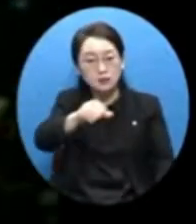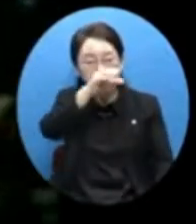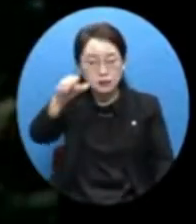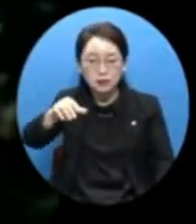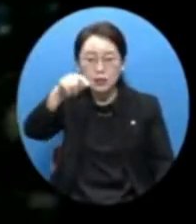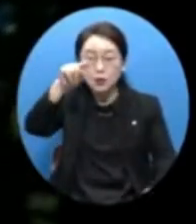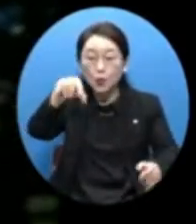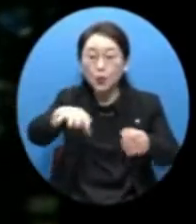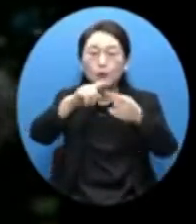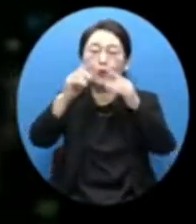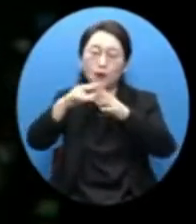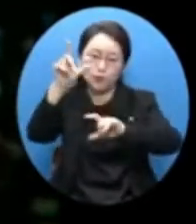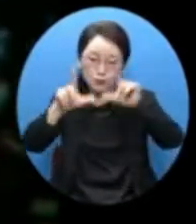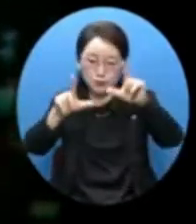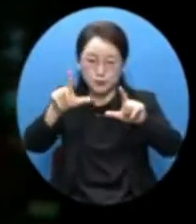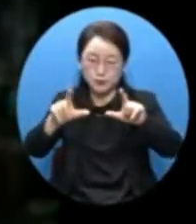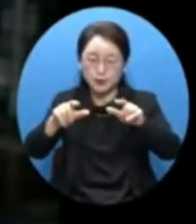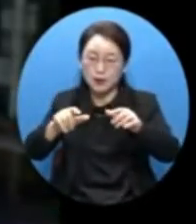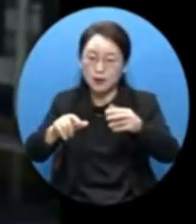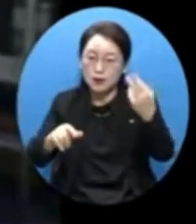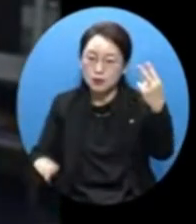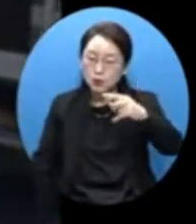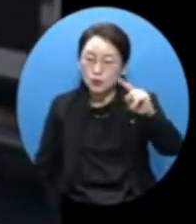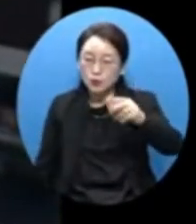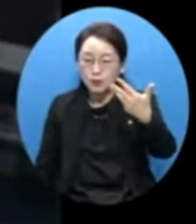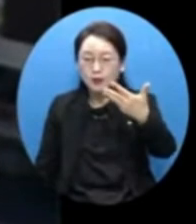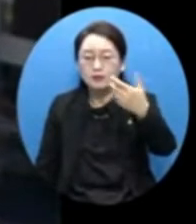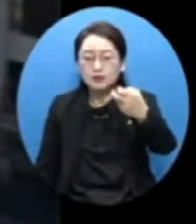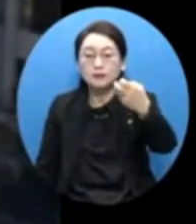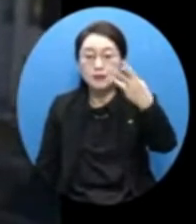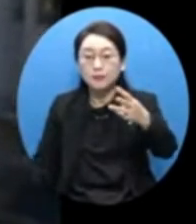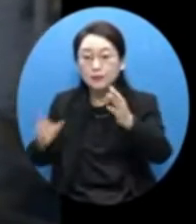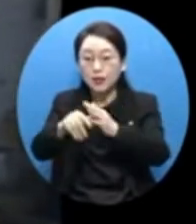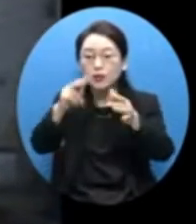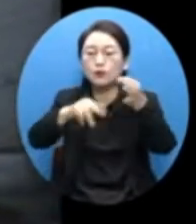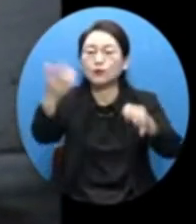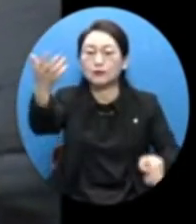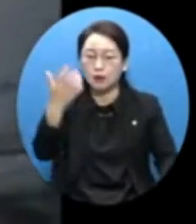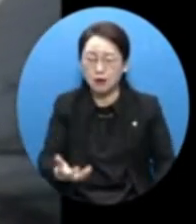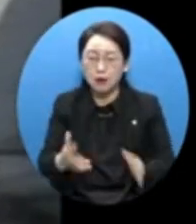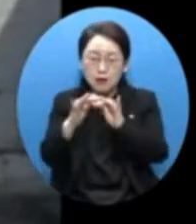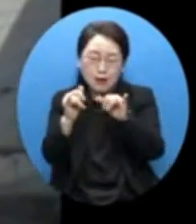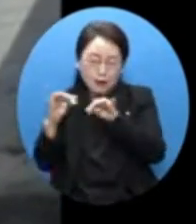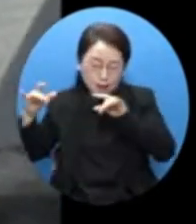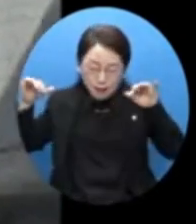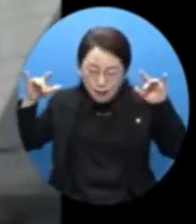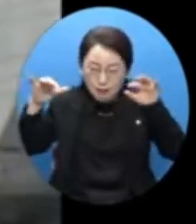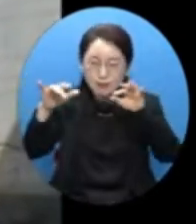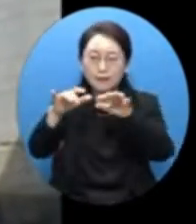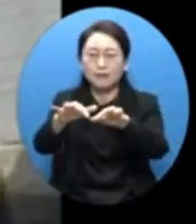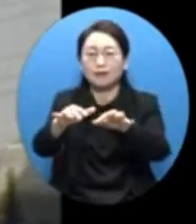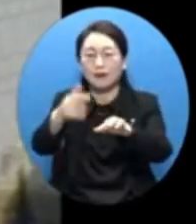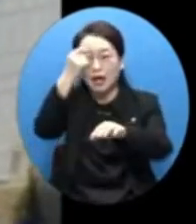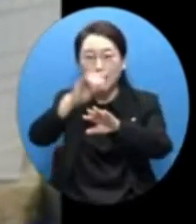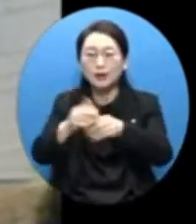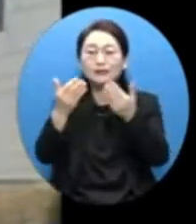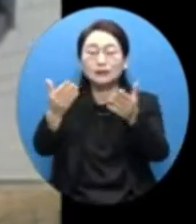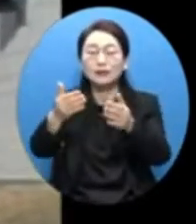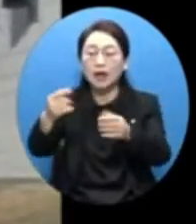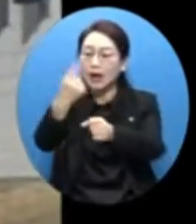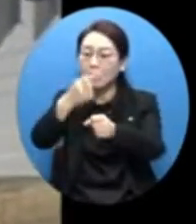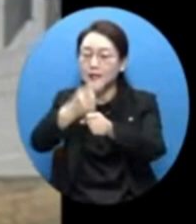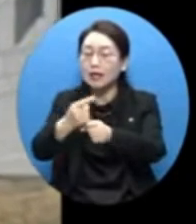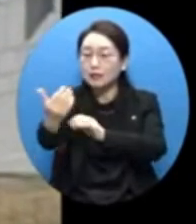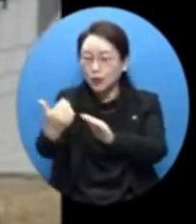그리고 우리가 73년 여의도로 이사를 왔습니다. 얼마나 많은 사람들이 여의도로 몰려오는지 여의도에 우리 예배 드리기 위해서는 한 시간